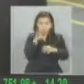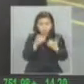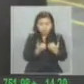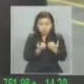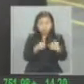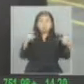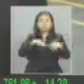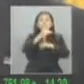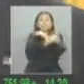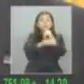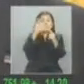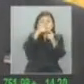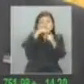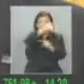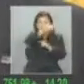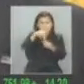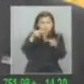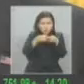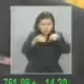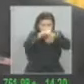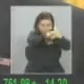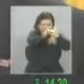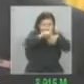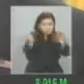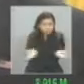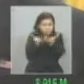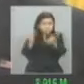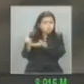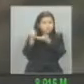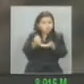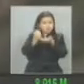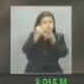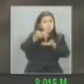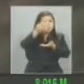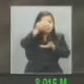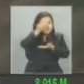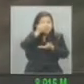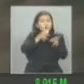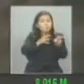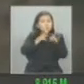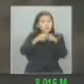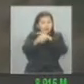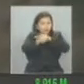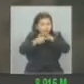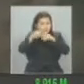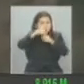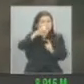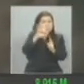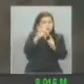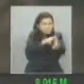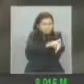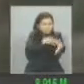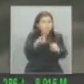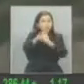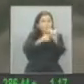ปากีสถานมีเครือข่ายที่ให้การสนับสนุนและช่วยเหลือบิลาดินซึ่งทำให้เขาสามารถซ่อนตัวอยู่ในปากีสถานได้นานถึง6